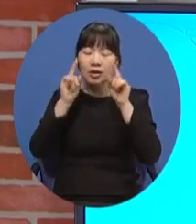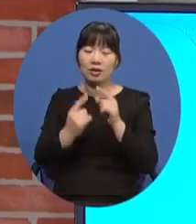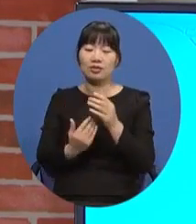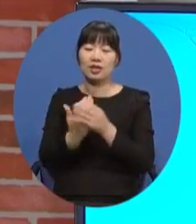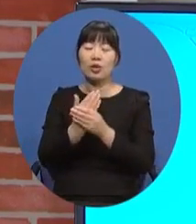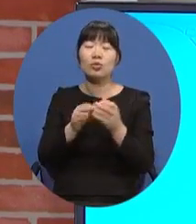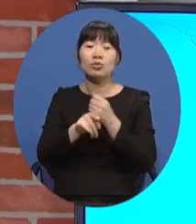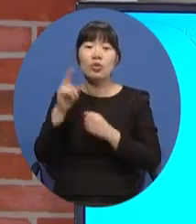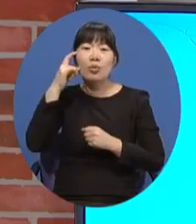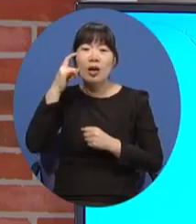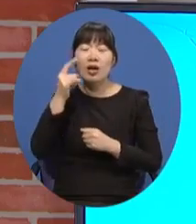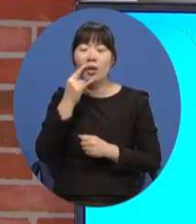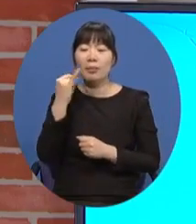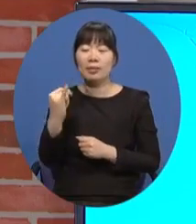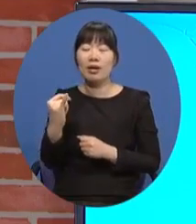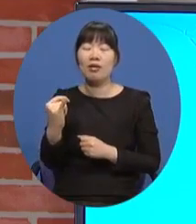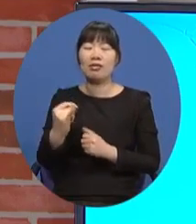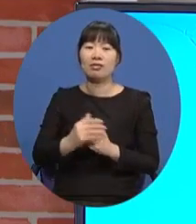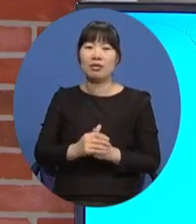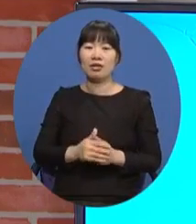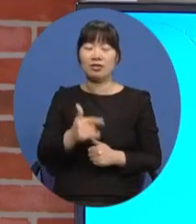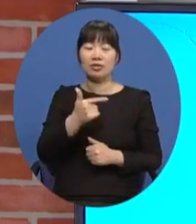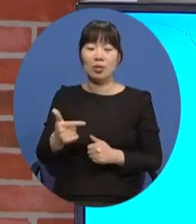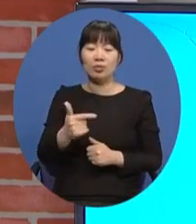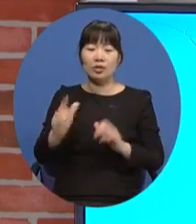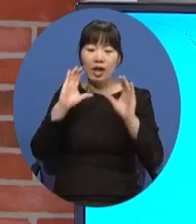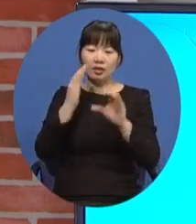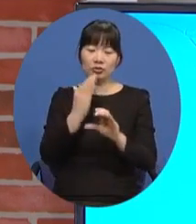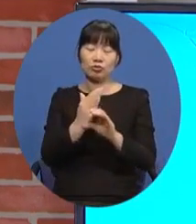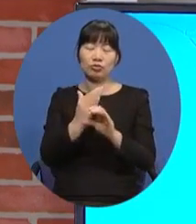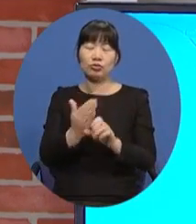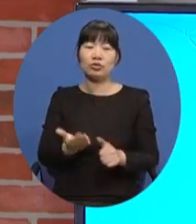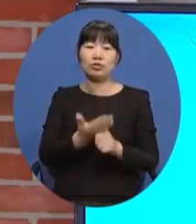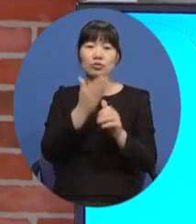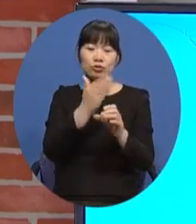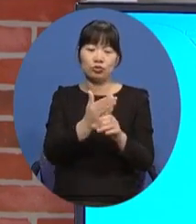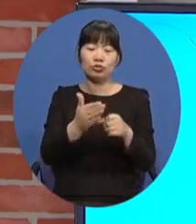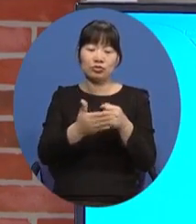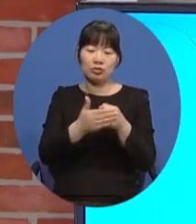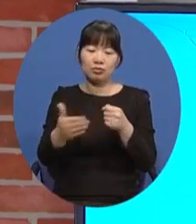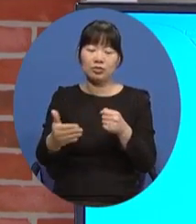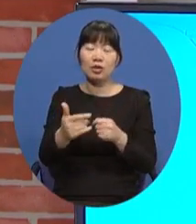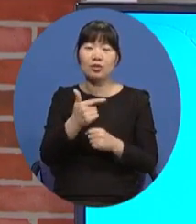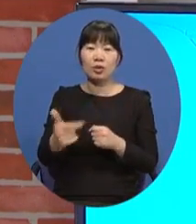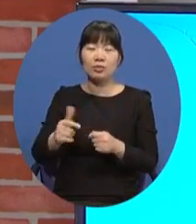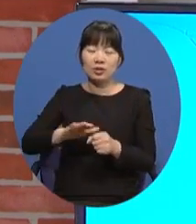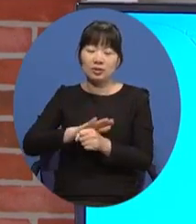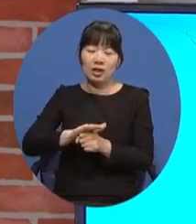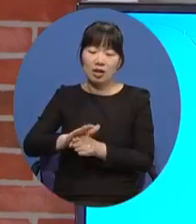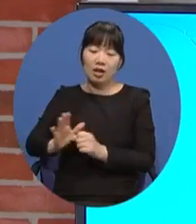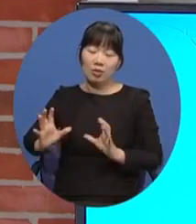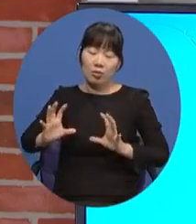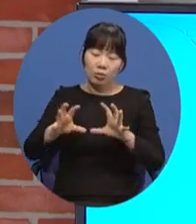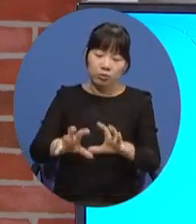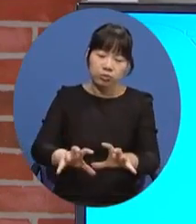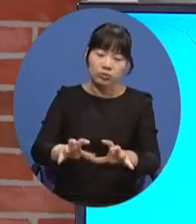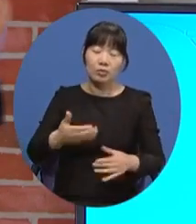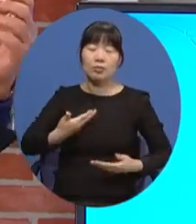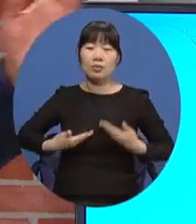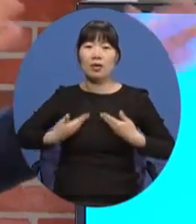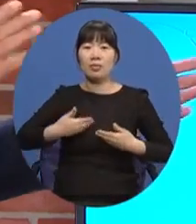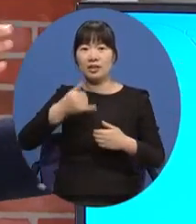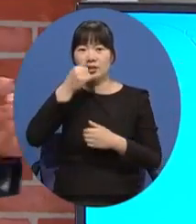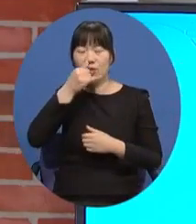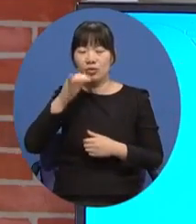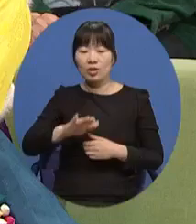나오느냐? 이 엄마들이 너무 아이 중심으로 키우기 때문에 그렇습니다. 너무 애정을 다 줘야 되고 아무리 바빠도 애가 뭐